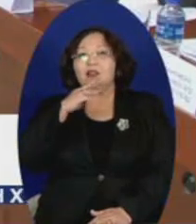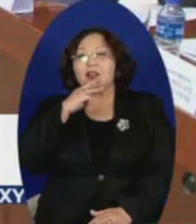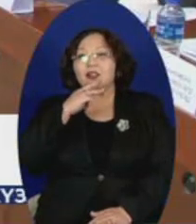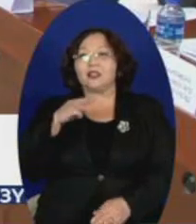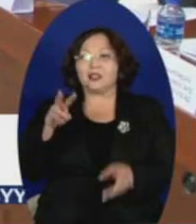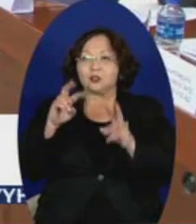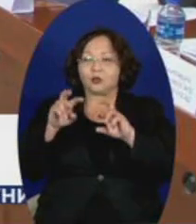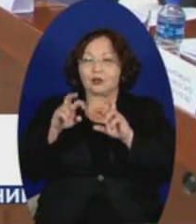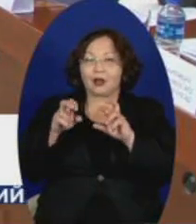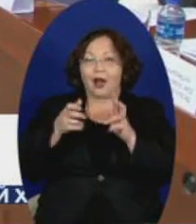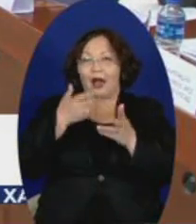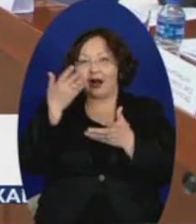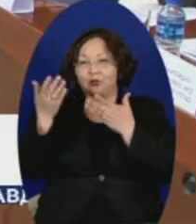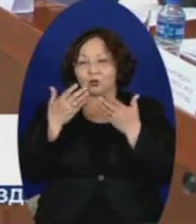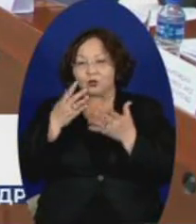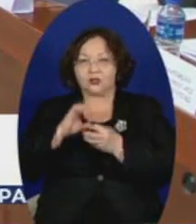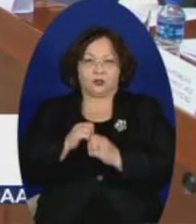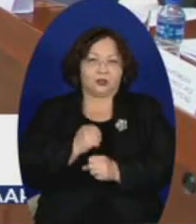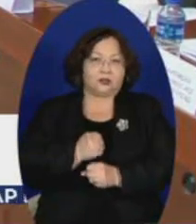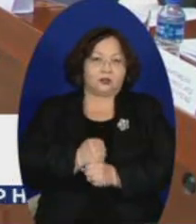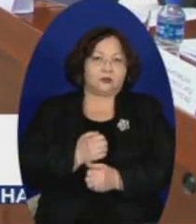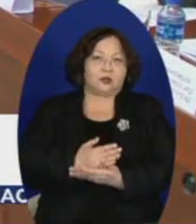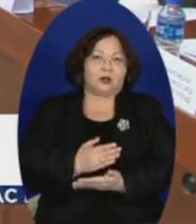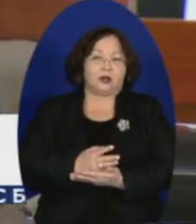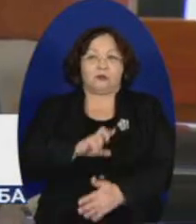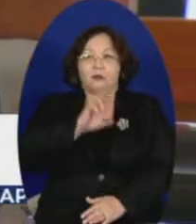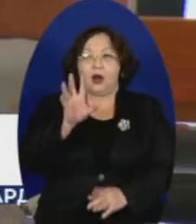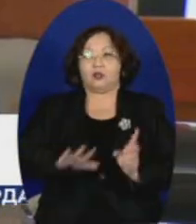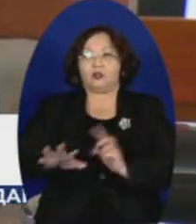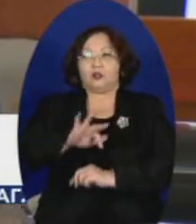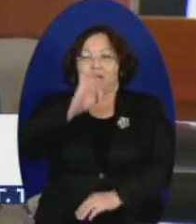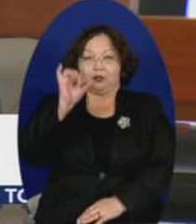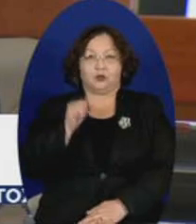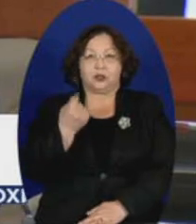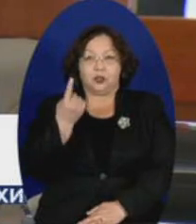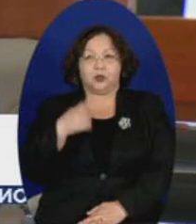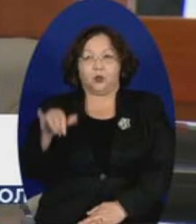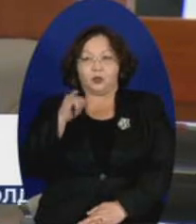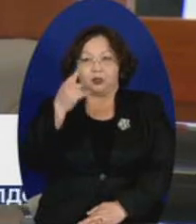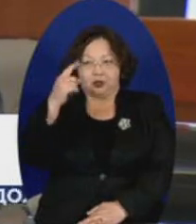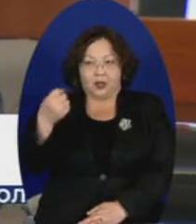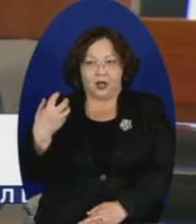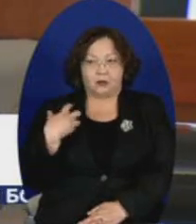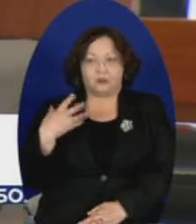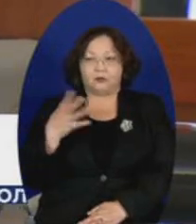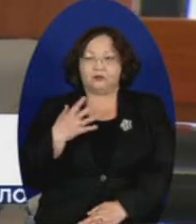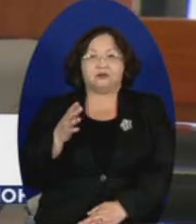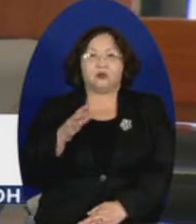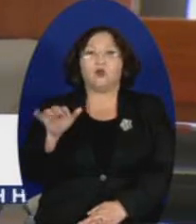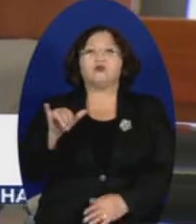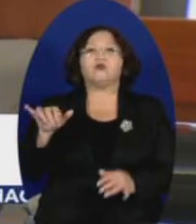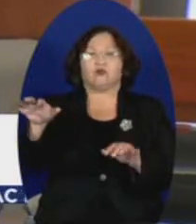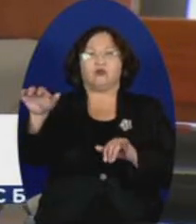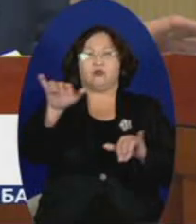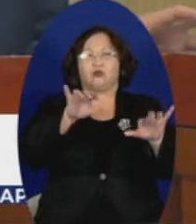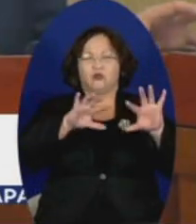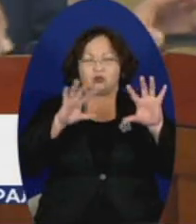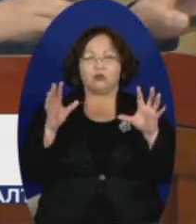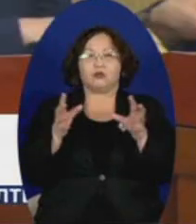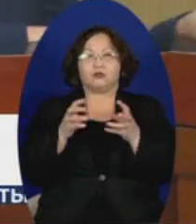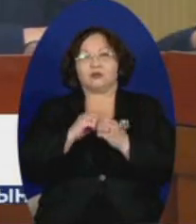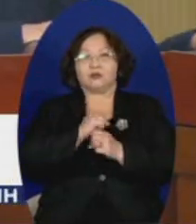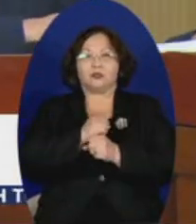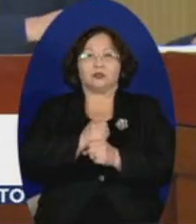гэсэн. За байгаль орчны асуудал бол нэг улс дангаараа шийдвэрлэх боломжгүй олон талтай байдаг. За тиймээс дэлхийн улс орнууд хамтран